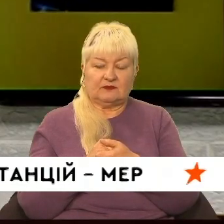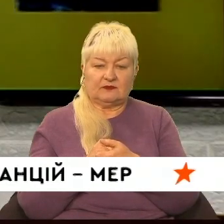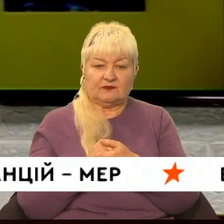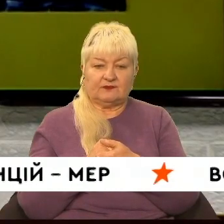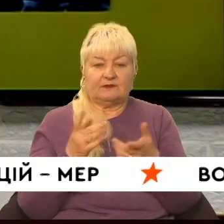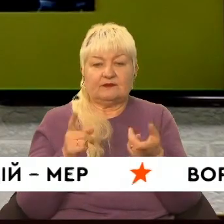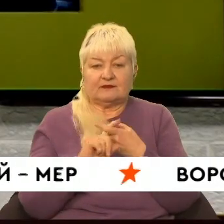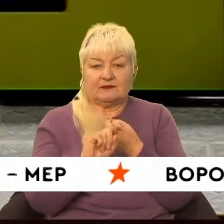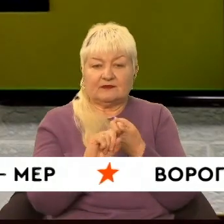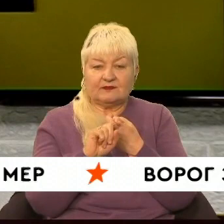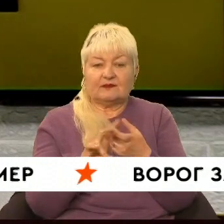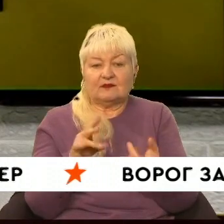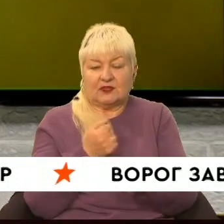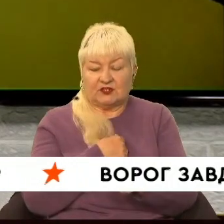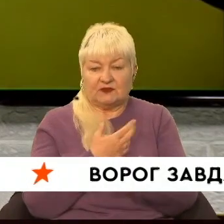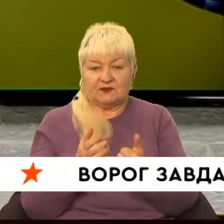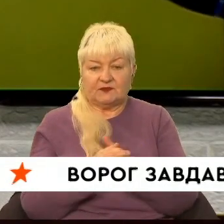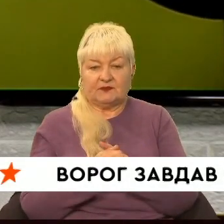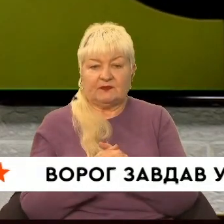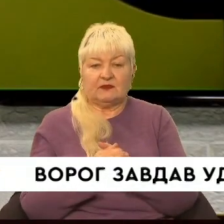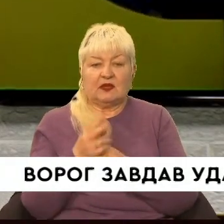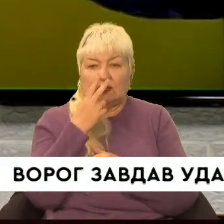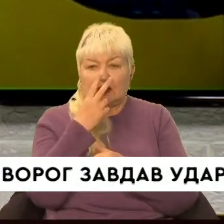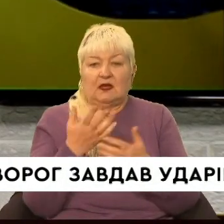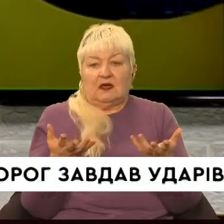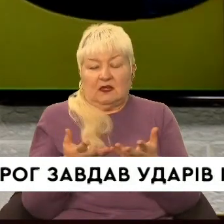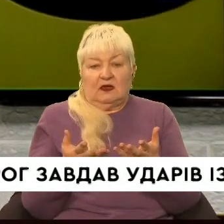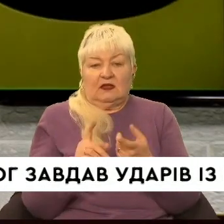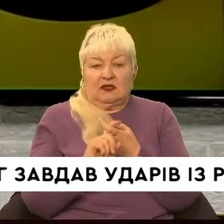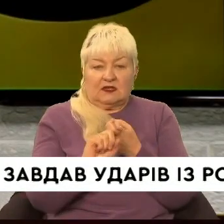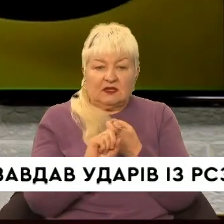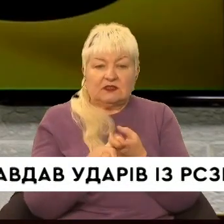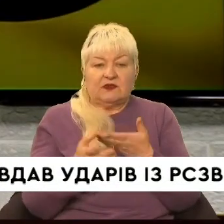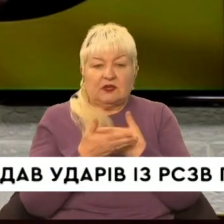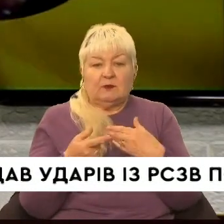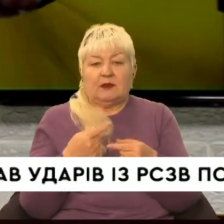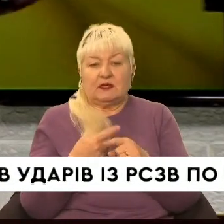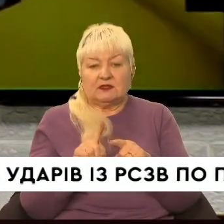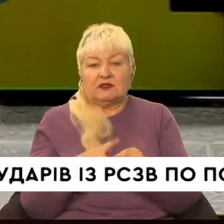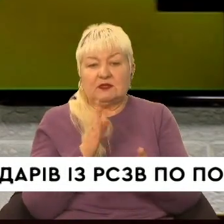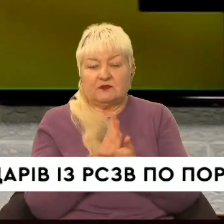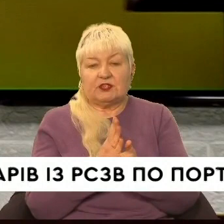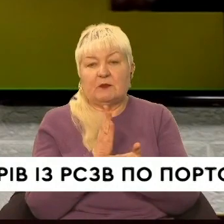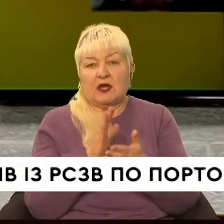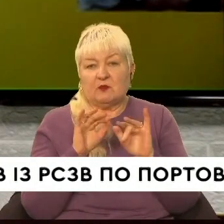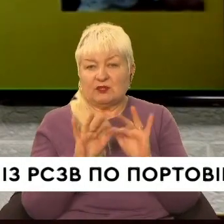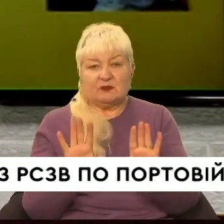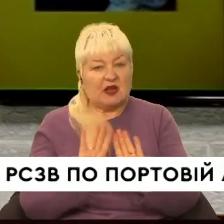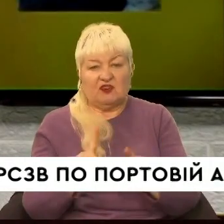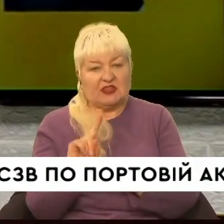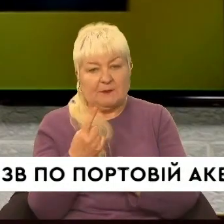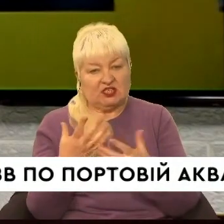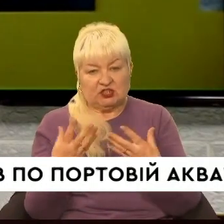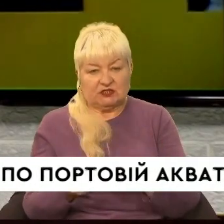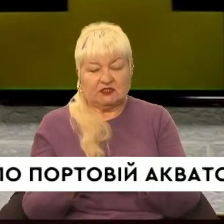Так. На жаль, ми, бачите, який зв'язок. Ну, власне, ми з тим вже маємо не перший день справу, коли є певні